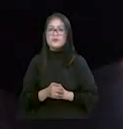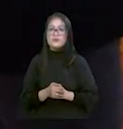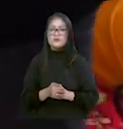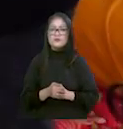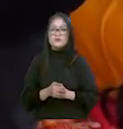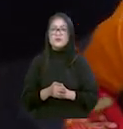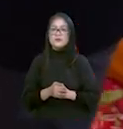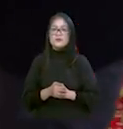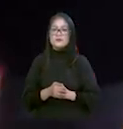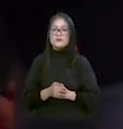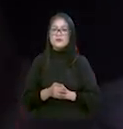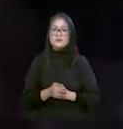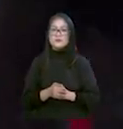melaporkan